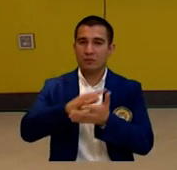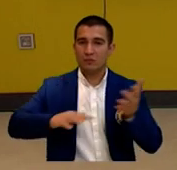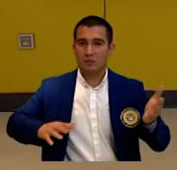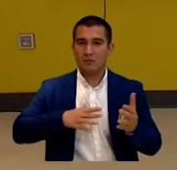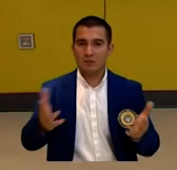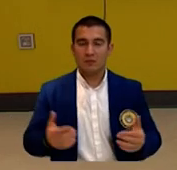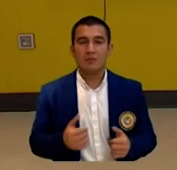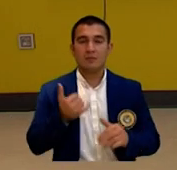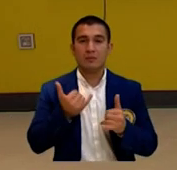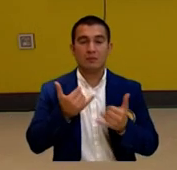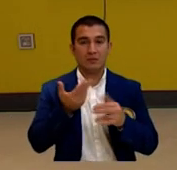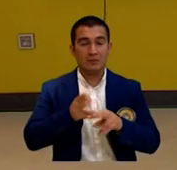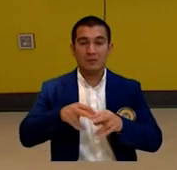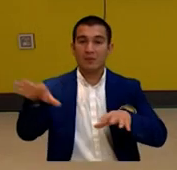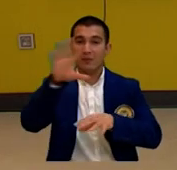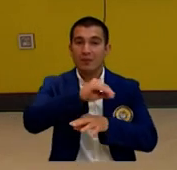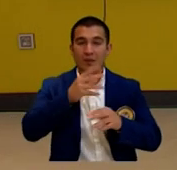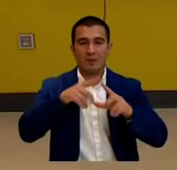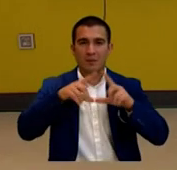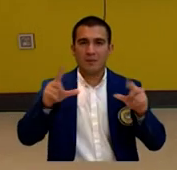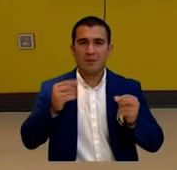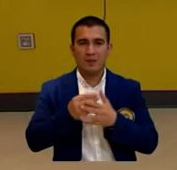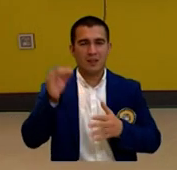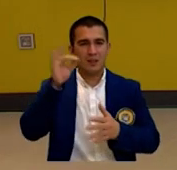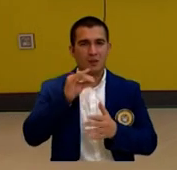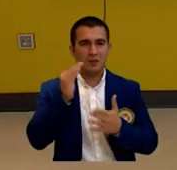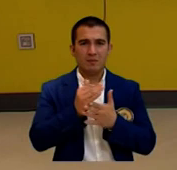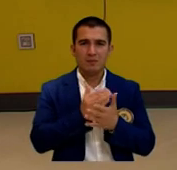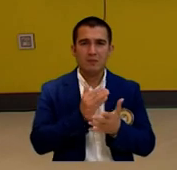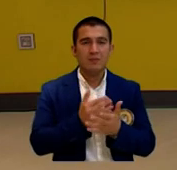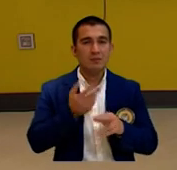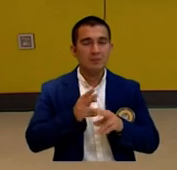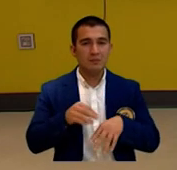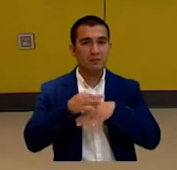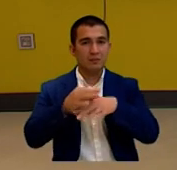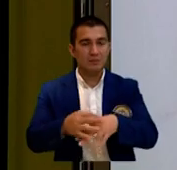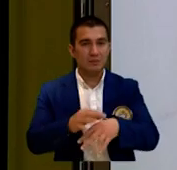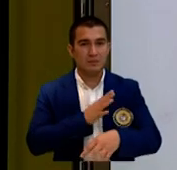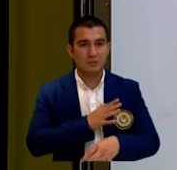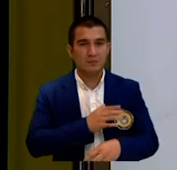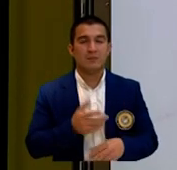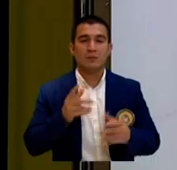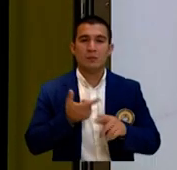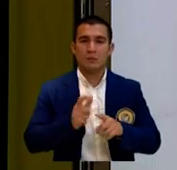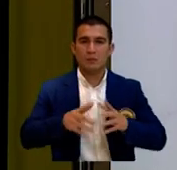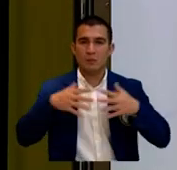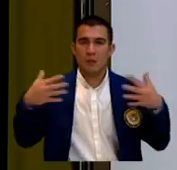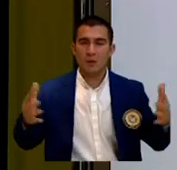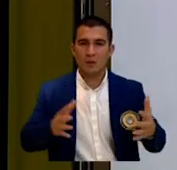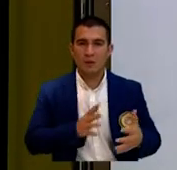ular maktablarda o'quvchilarga tarix fanini olib borishda keng